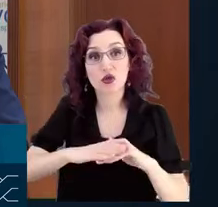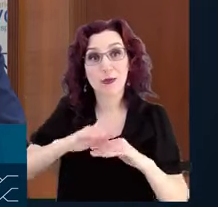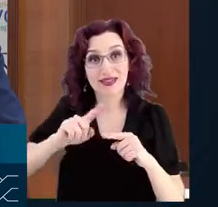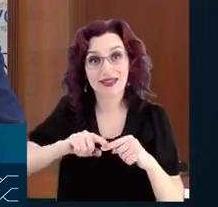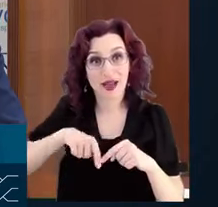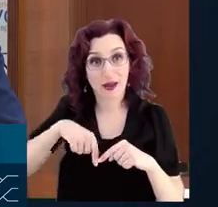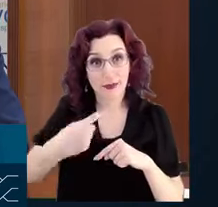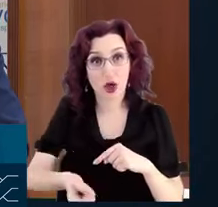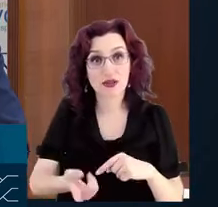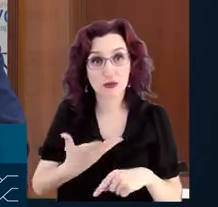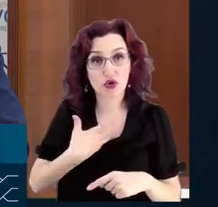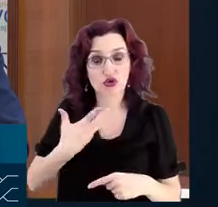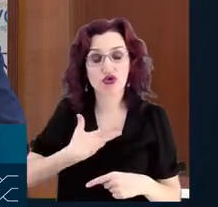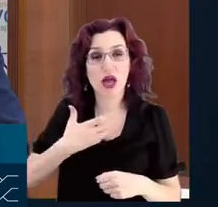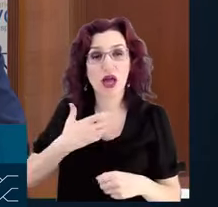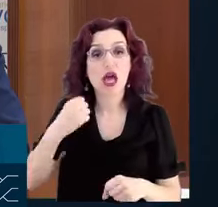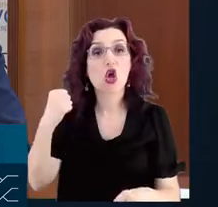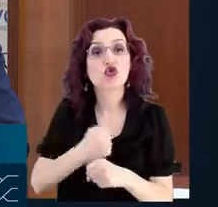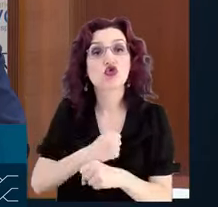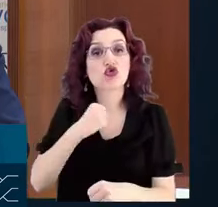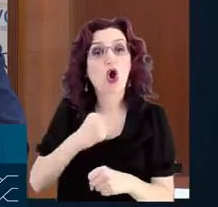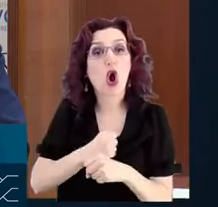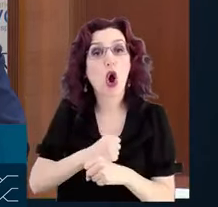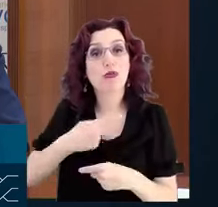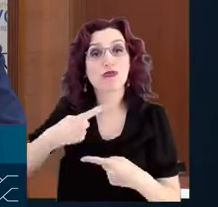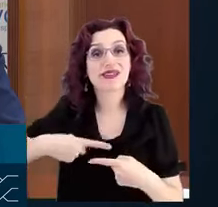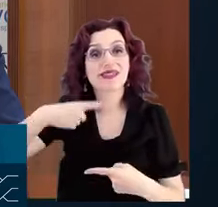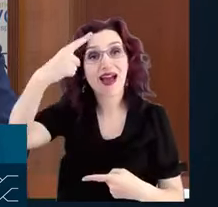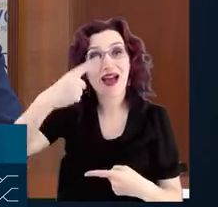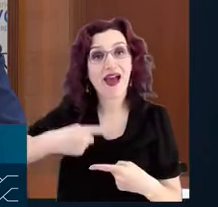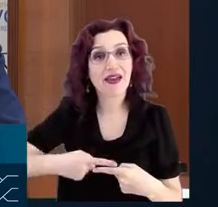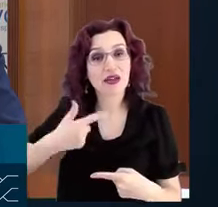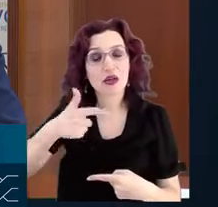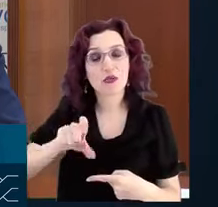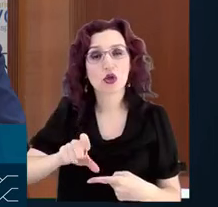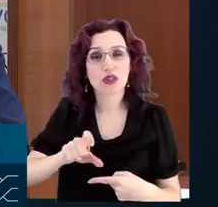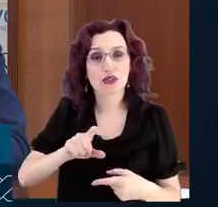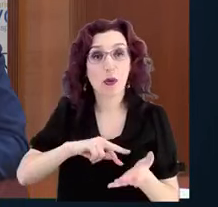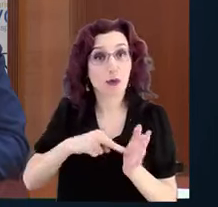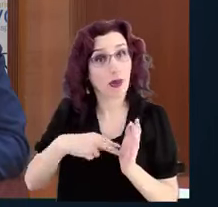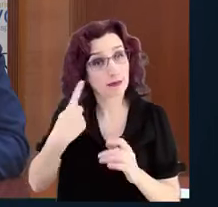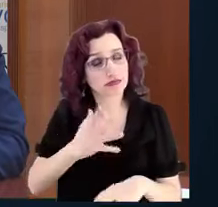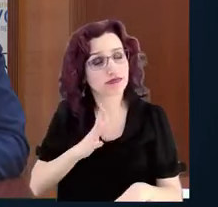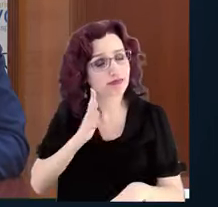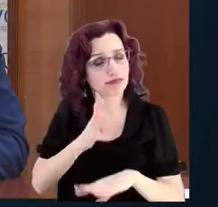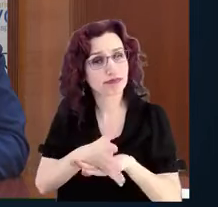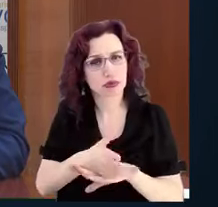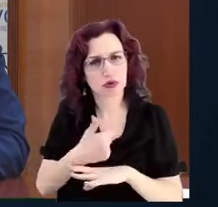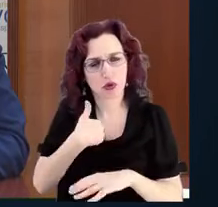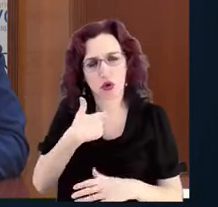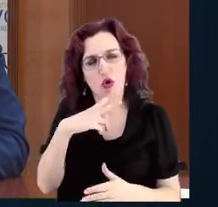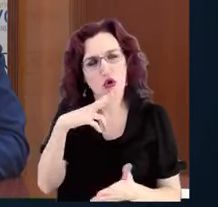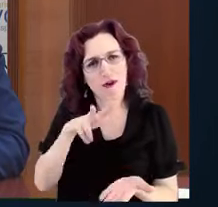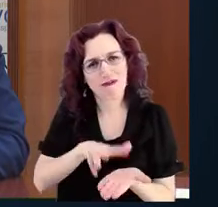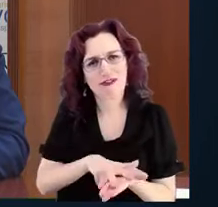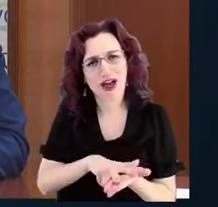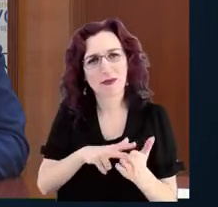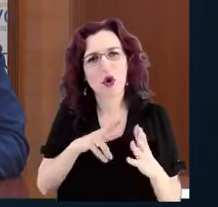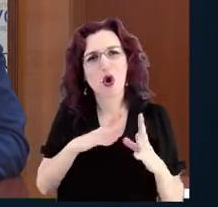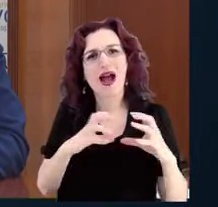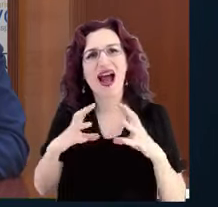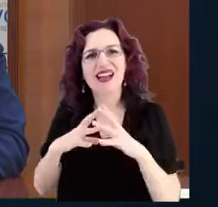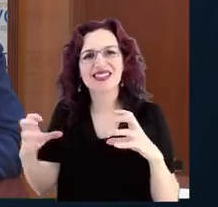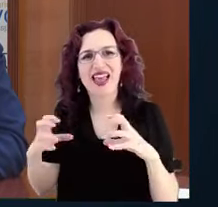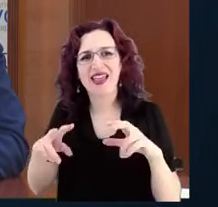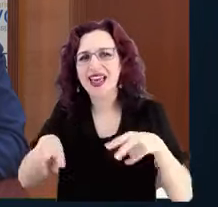questo job days proprio per tentare di dare una risposta a questo problema che le confermo che le aziende soprattutto della ristorazione hanno registrato